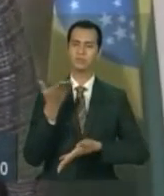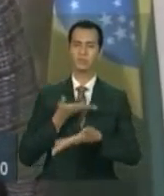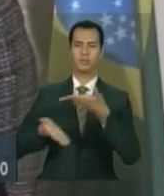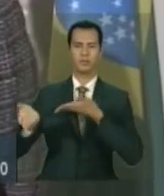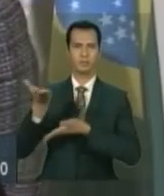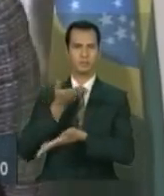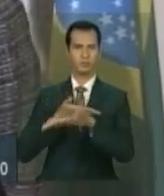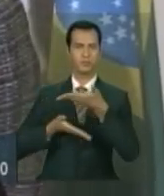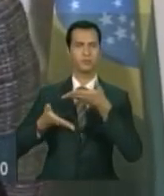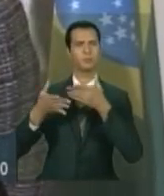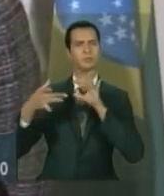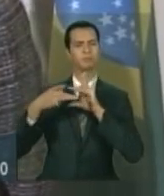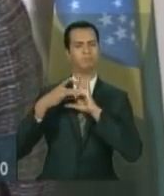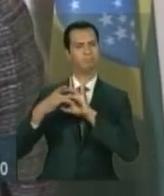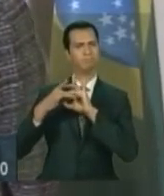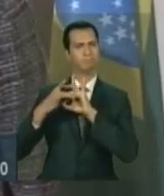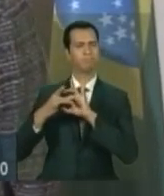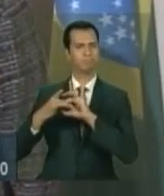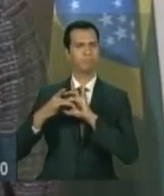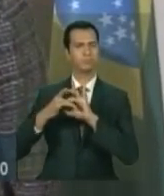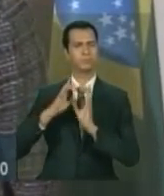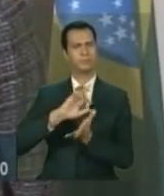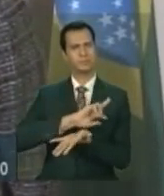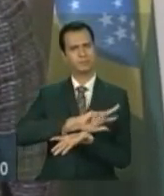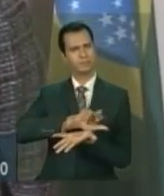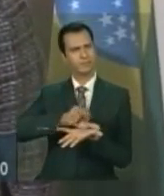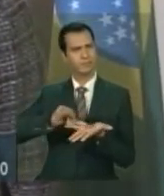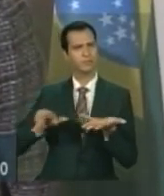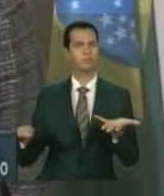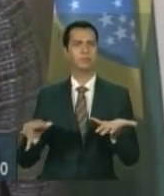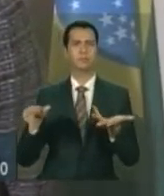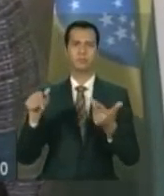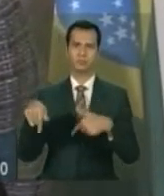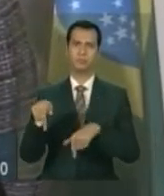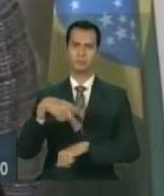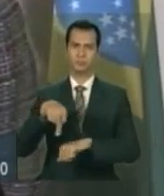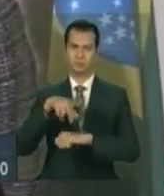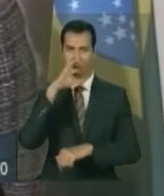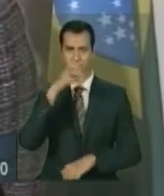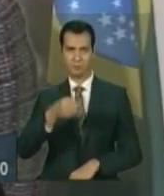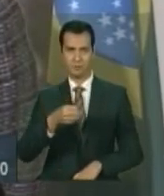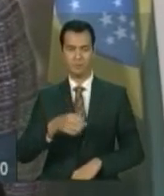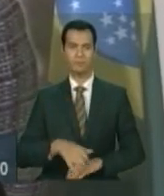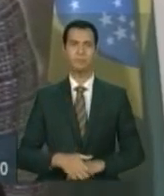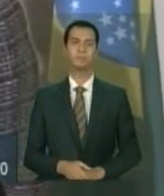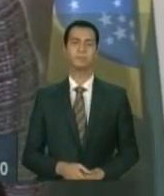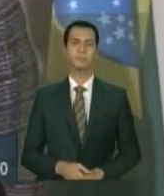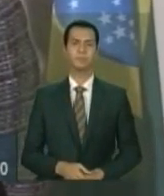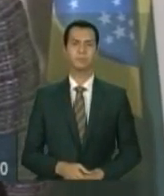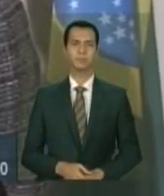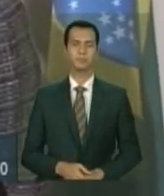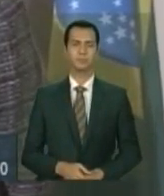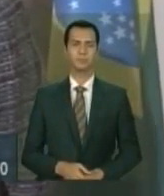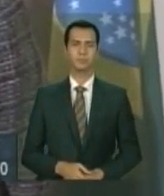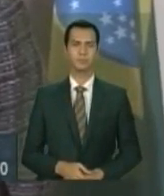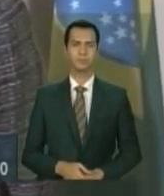relacionamento em todas as esferas com a Bulgária, tanto no que se refere